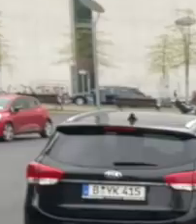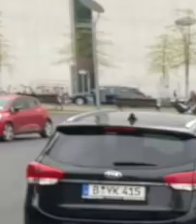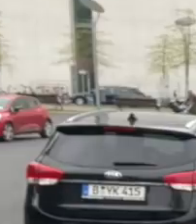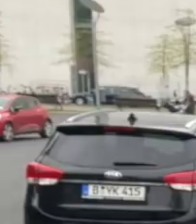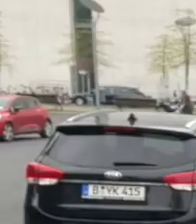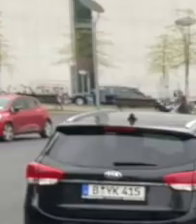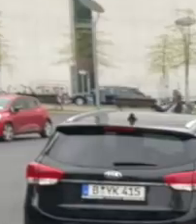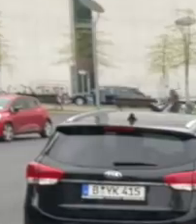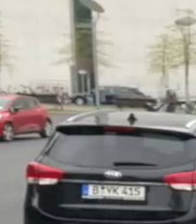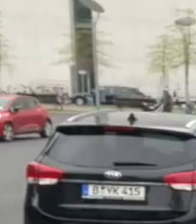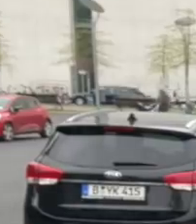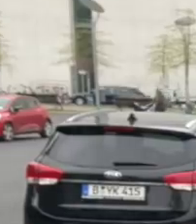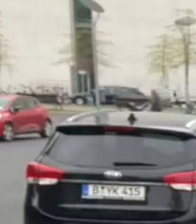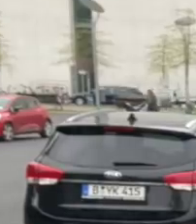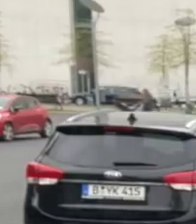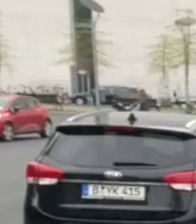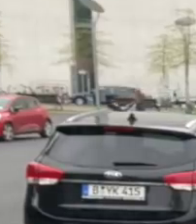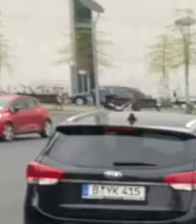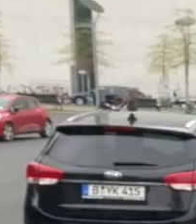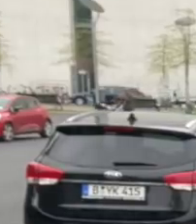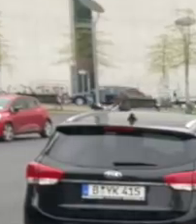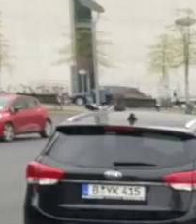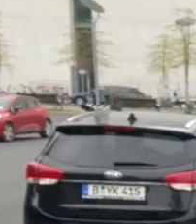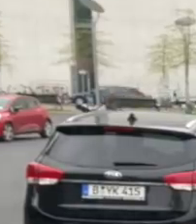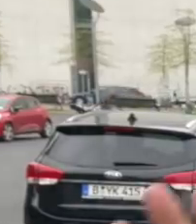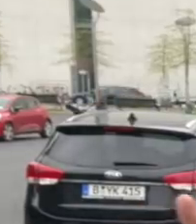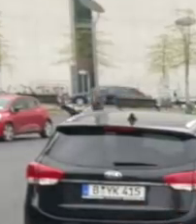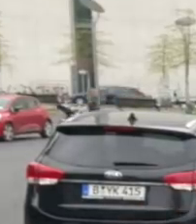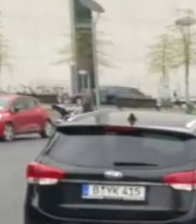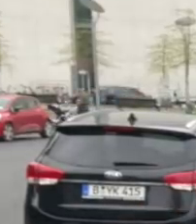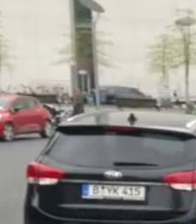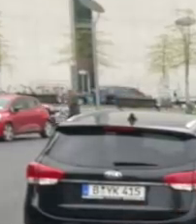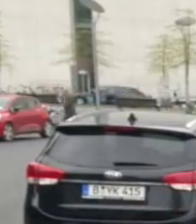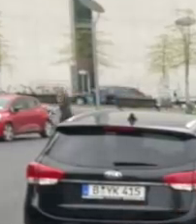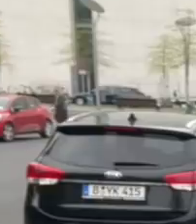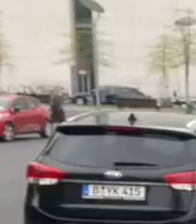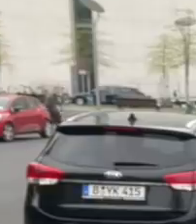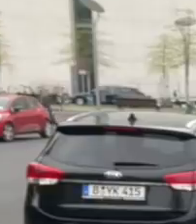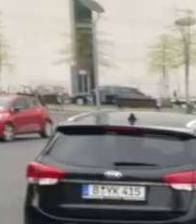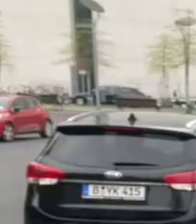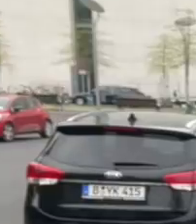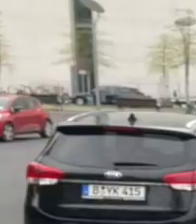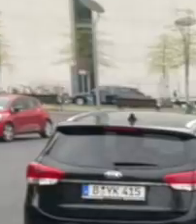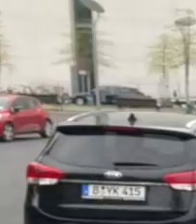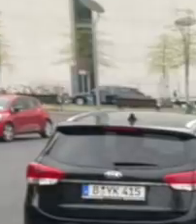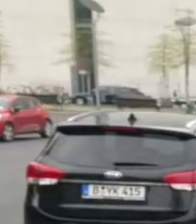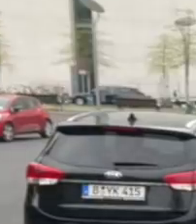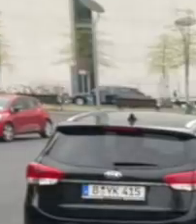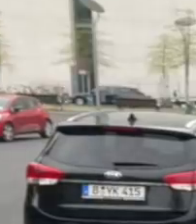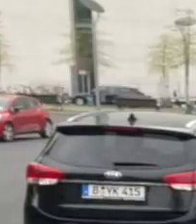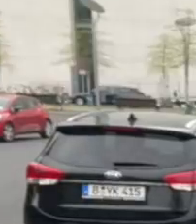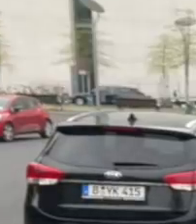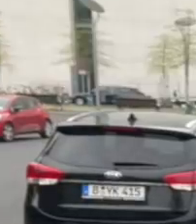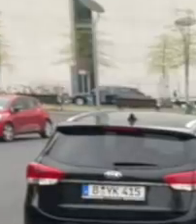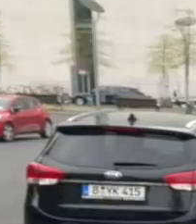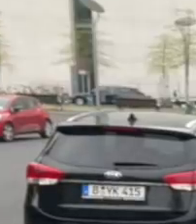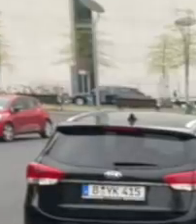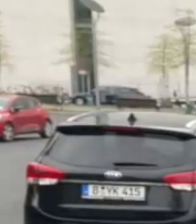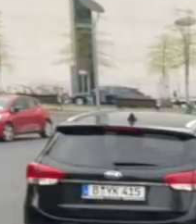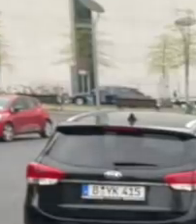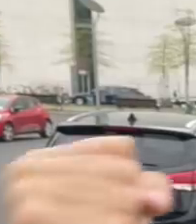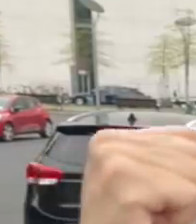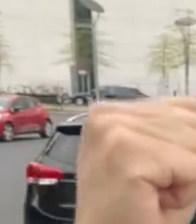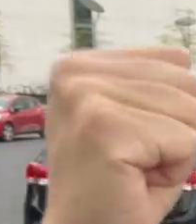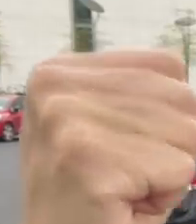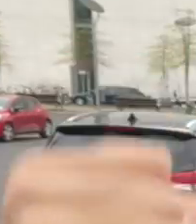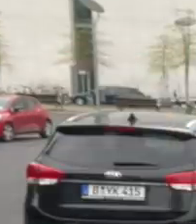Infektion nachweist. Jetzt ist der Seehofer aber schon geimpft. Und jetzt plötzlich im Fernsehen bei RTL, da kommt dann ein Arzt und der sagt plötzlich das, was man vorher noch bei Leuten